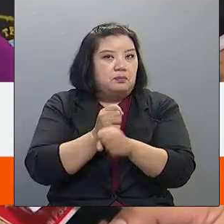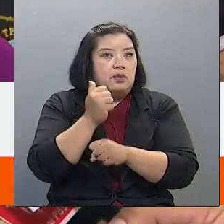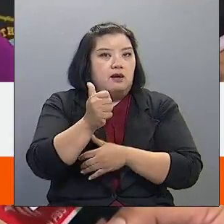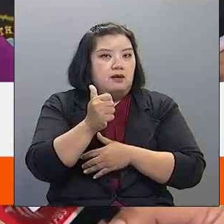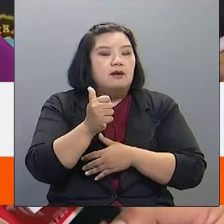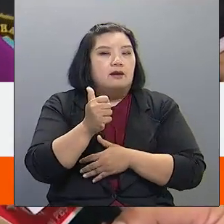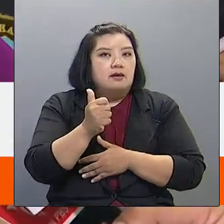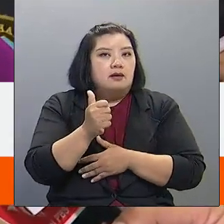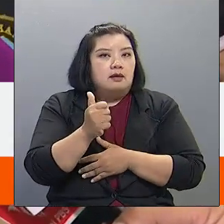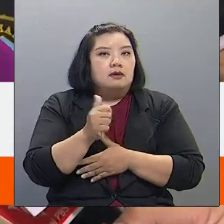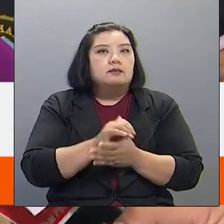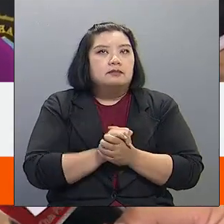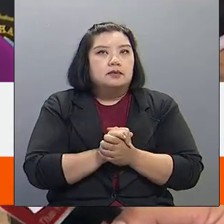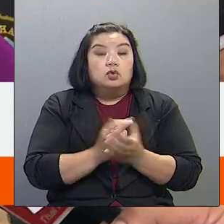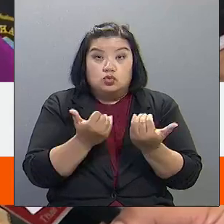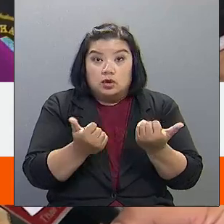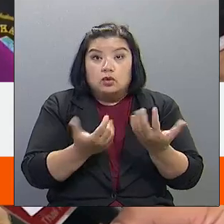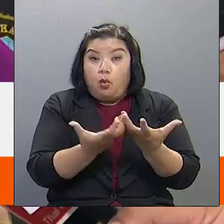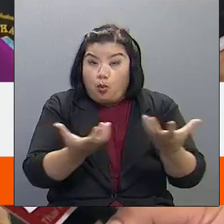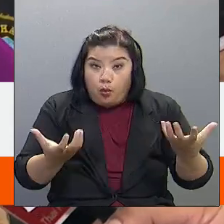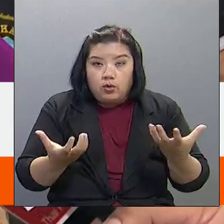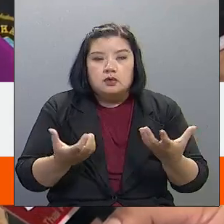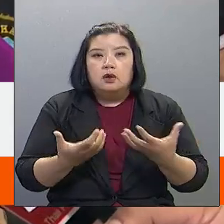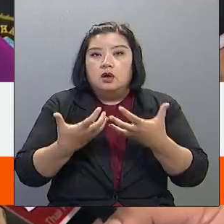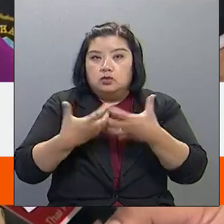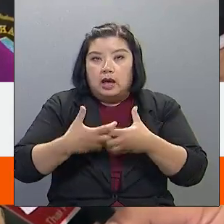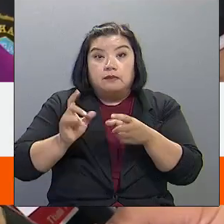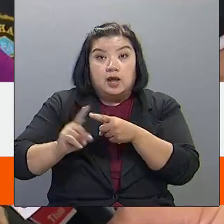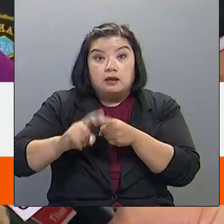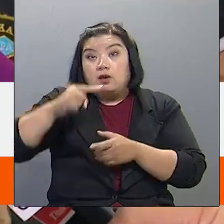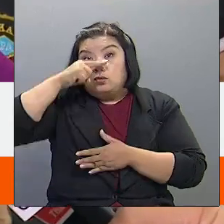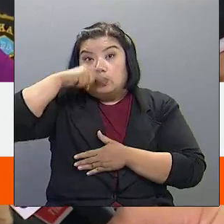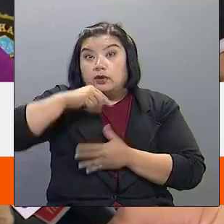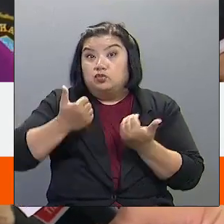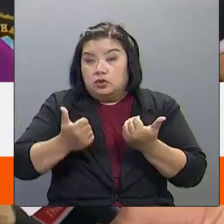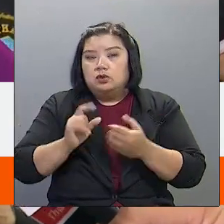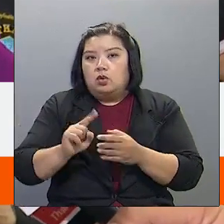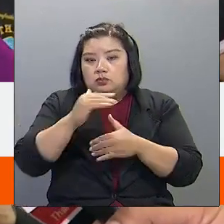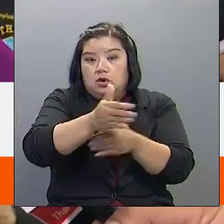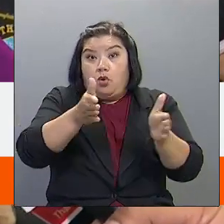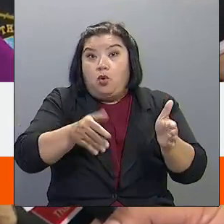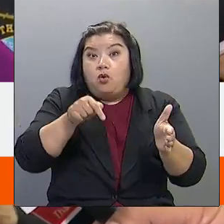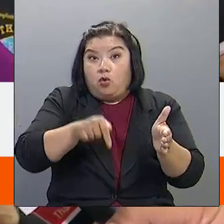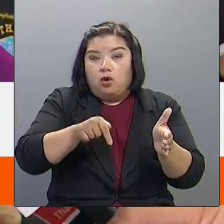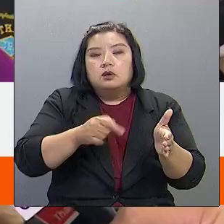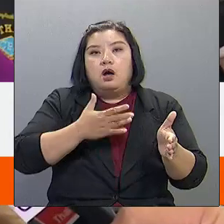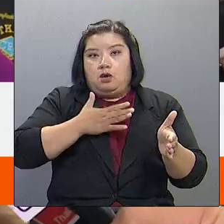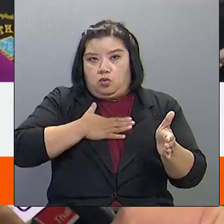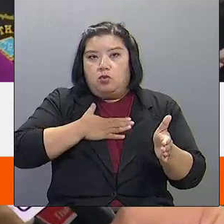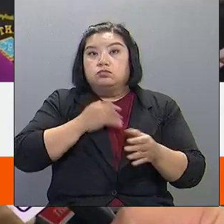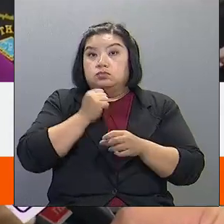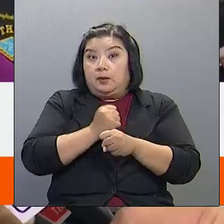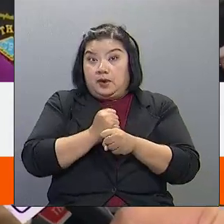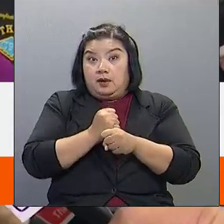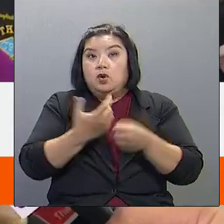ได้นะครับเพราะฉะนั้นเนี่ยผลิตภัณฑ์สินค้าที่ผลิตในประเทศไทยทุกอย่างที่ต้องใช้บรรจุภัณฑ์เราเองในฐานะผู้ผลิตบรรจุภั